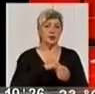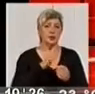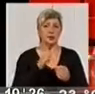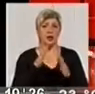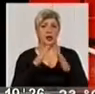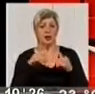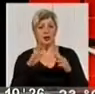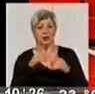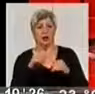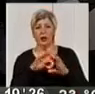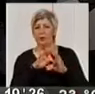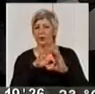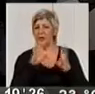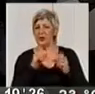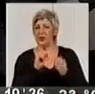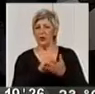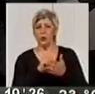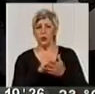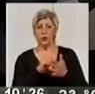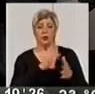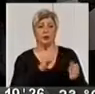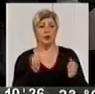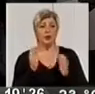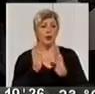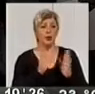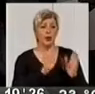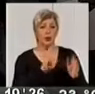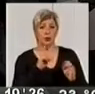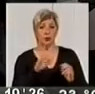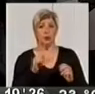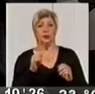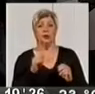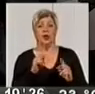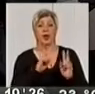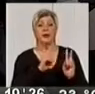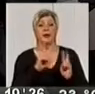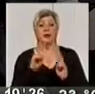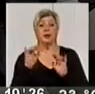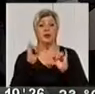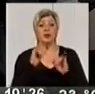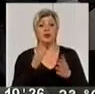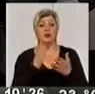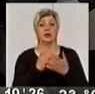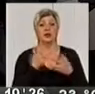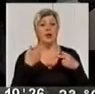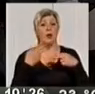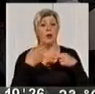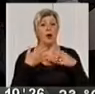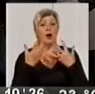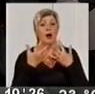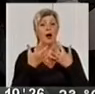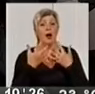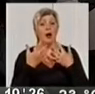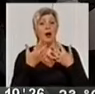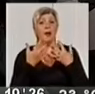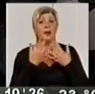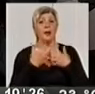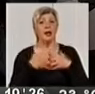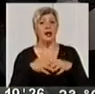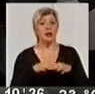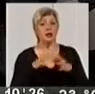всі документи в порядку. Але я до чого веду? Скажіть, будь ласка, які у вас є механізми впливу от на табори, які